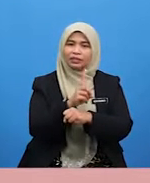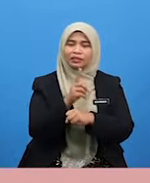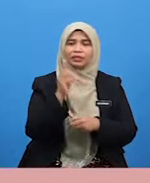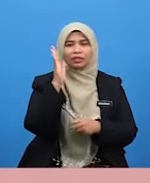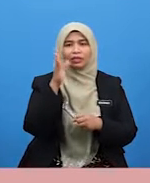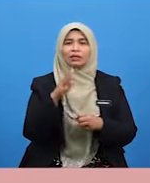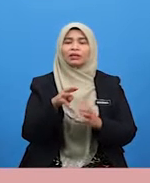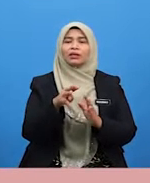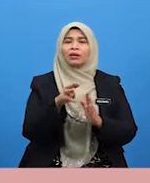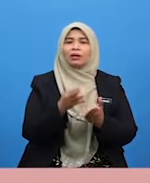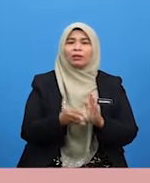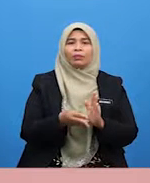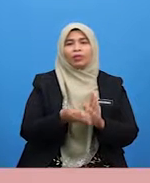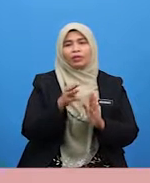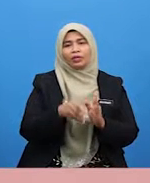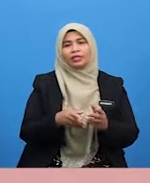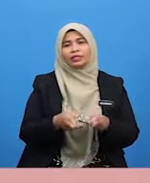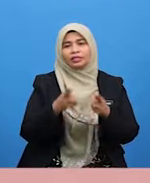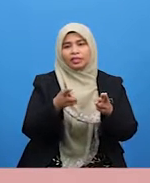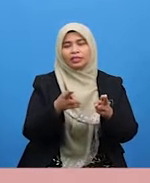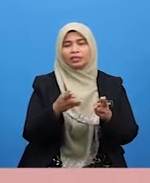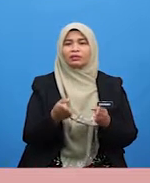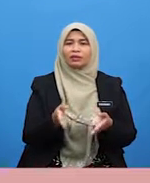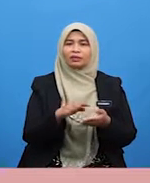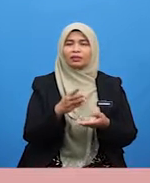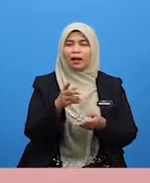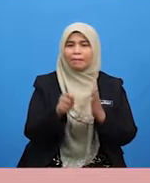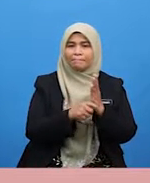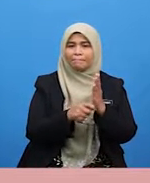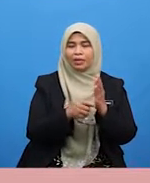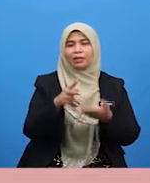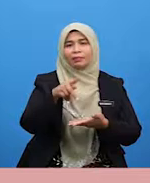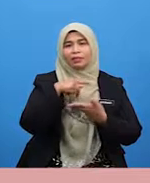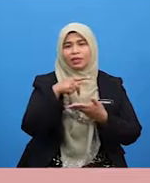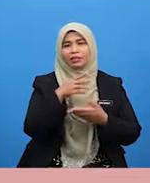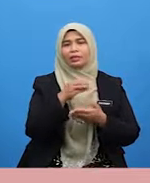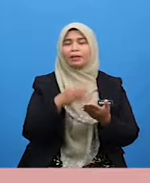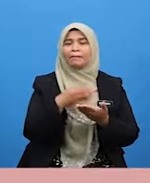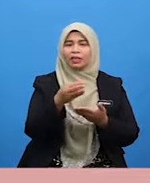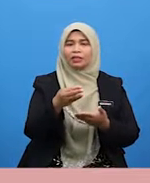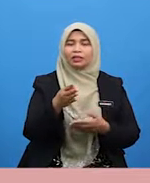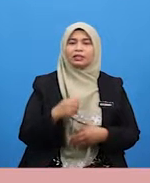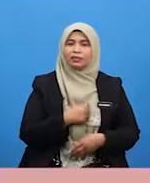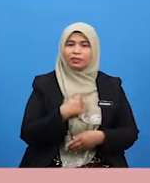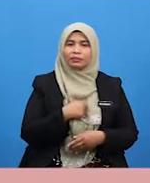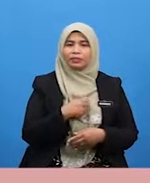murahkan rezeki, melipat gandakan pahala dan memberi keampunan kepada orang yang menghormati